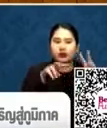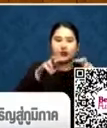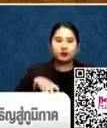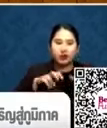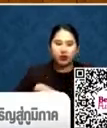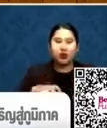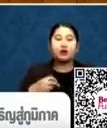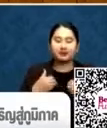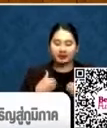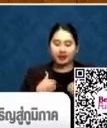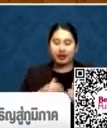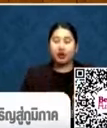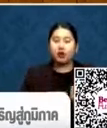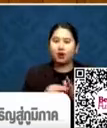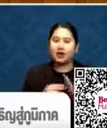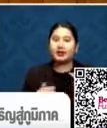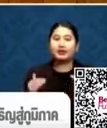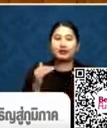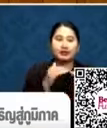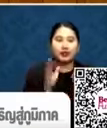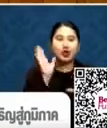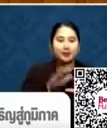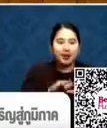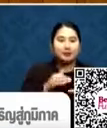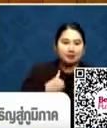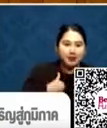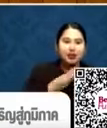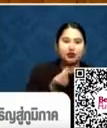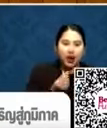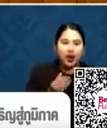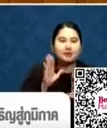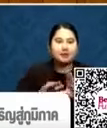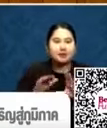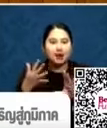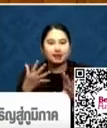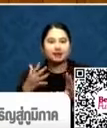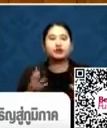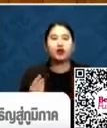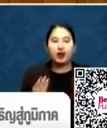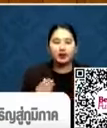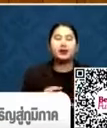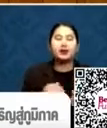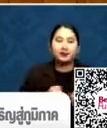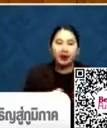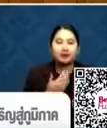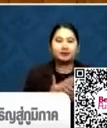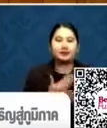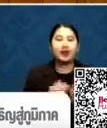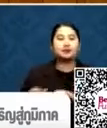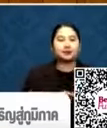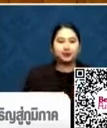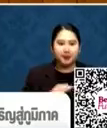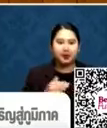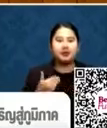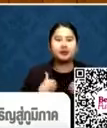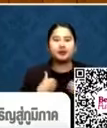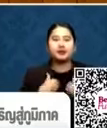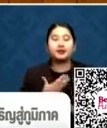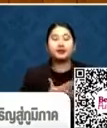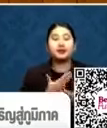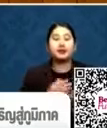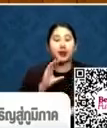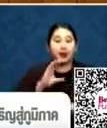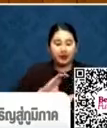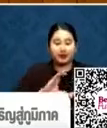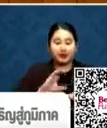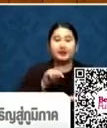กอบการหรืออะไรแล้วก็การที่ฝ่ายค้านเนี่ยได้มีการติติงเนี่ยท่านนายกก็จะมีการรับฟังแ